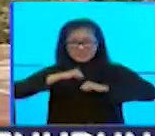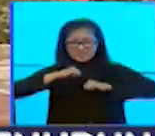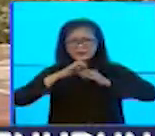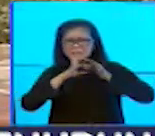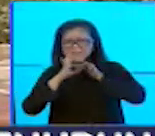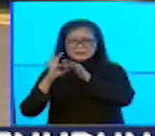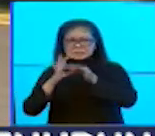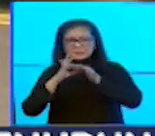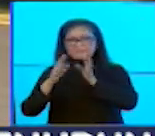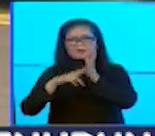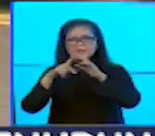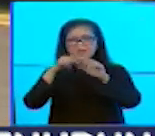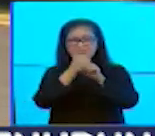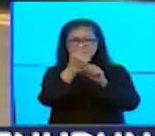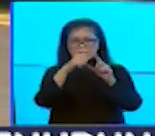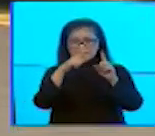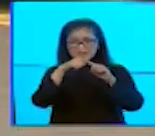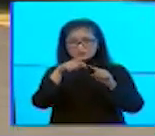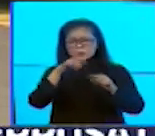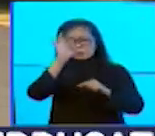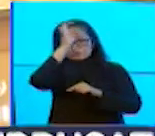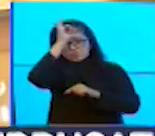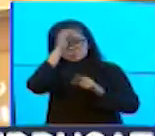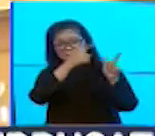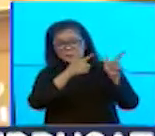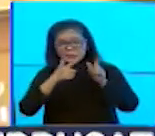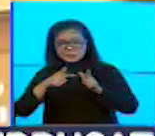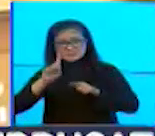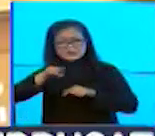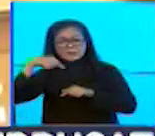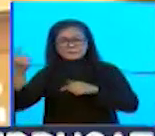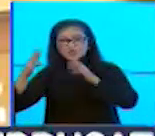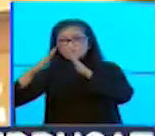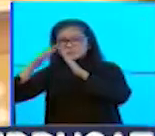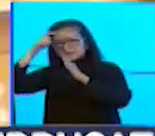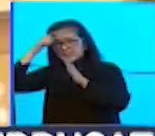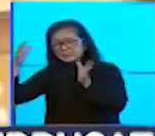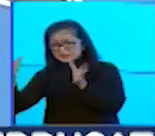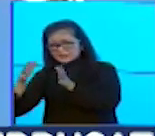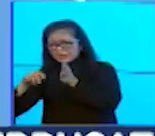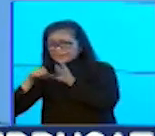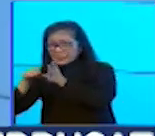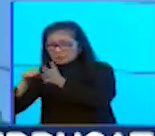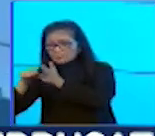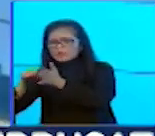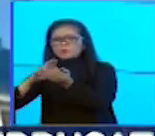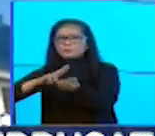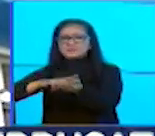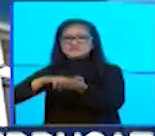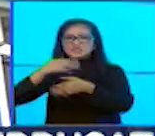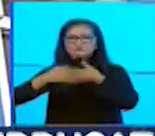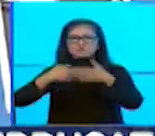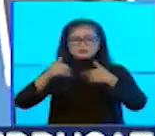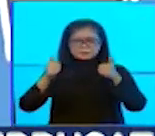danramil Kapolsek dan juga Camat untuk push hingga dengan Puskesmas untuk membantu kesembuhan pasien yang terpapar kofit